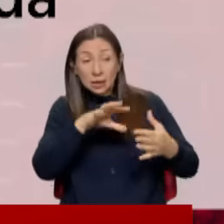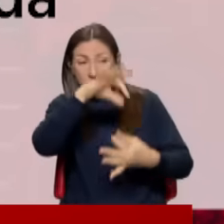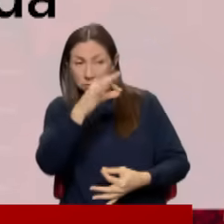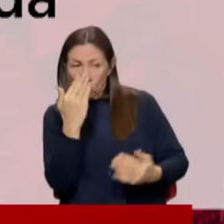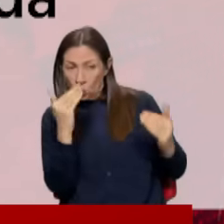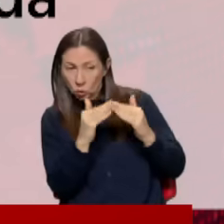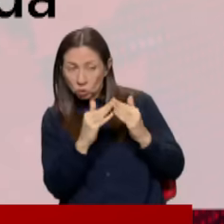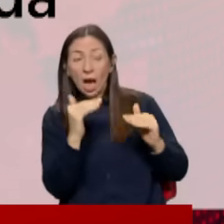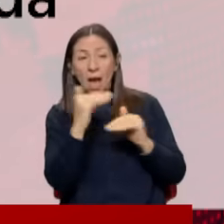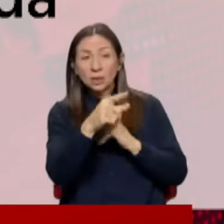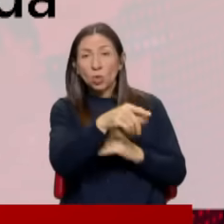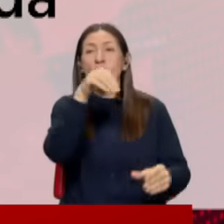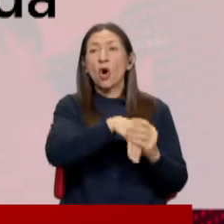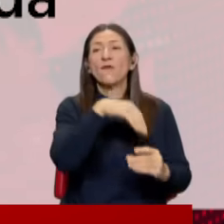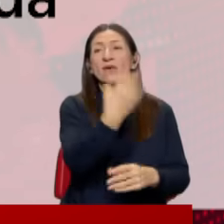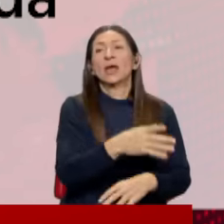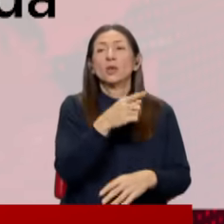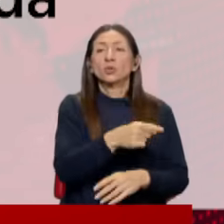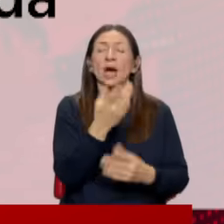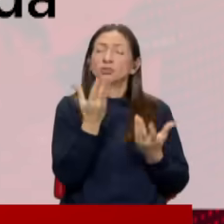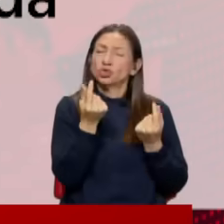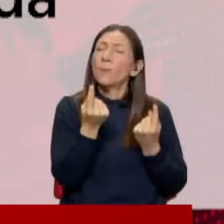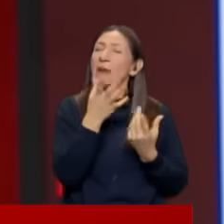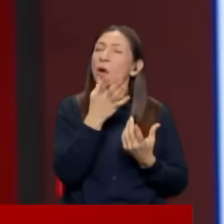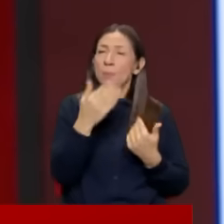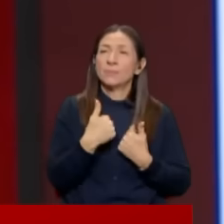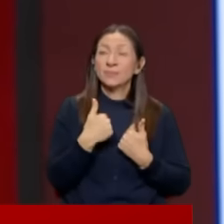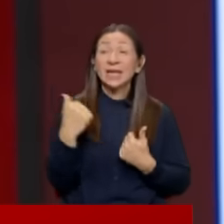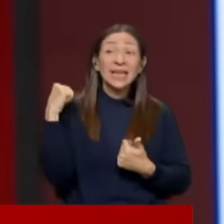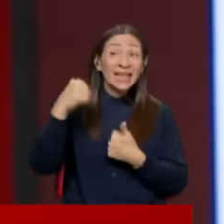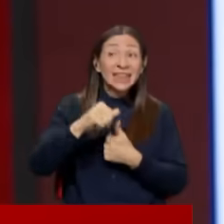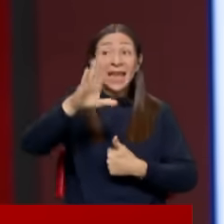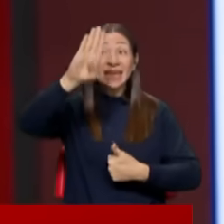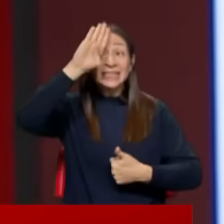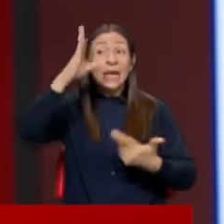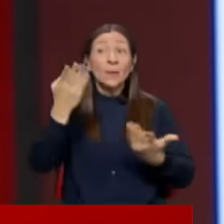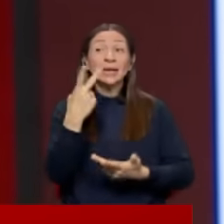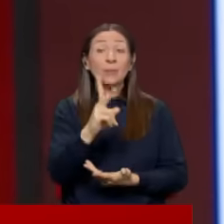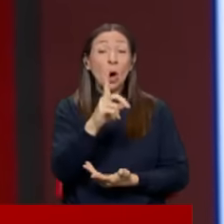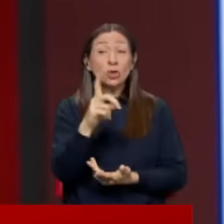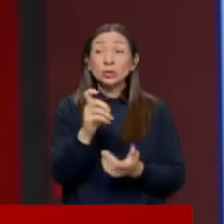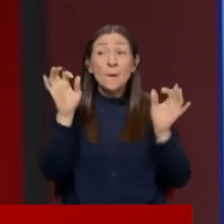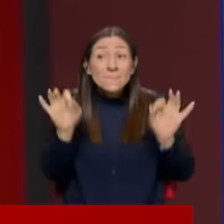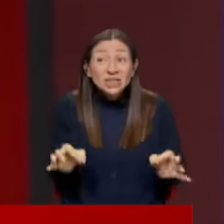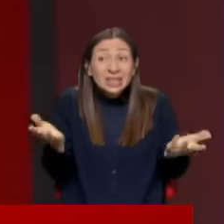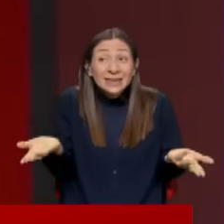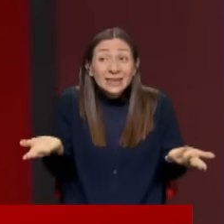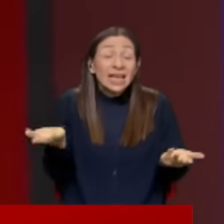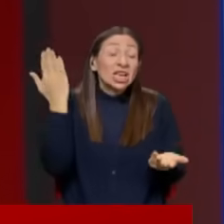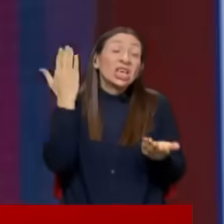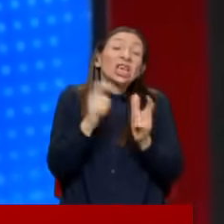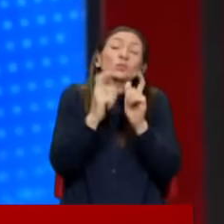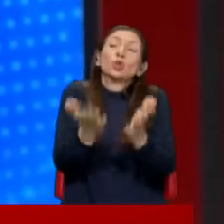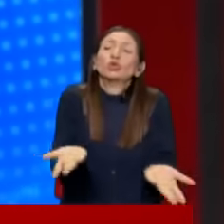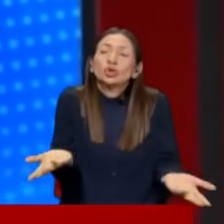olursa halkım ona teveccüh eder, bunları az çok biliyoruz. Yeniden İstanbul zaten 2019'da başladı. Geçmiş